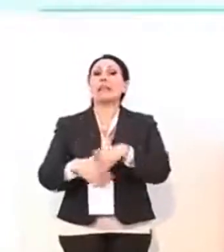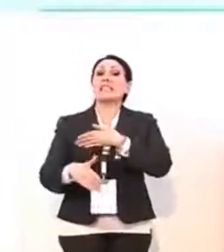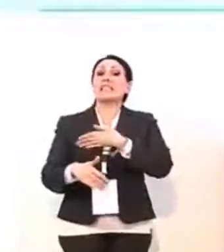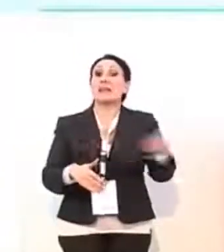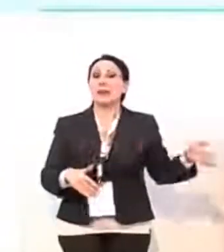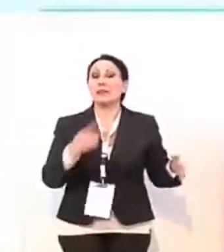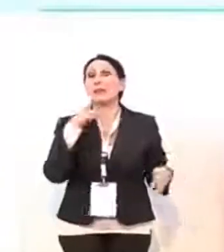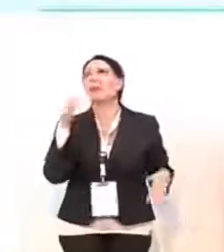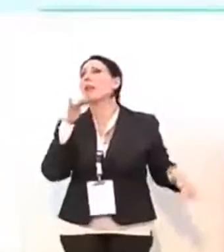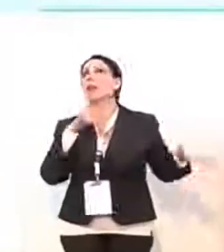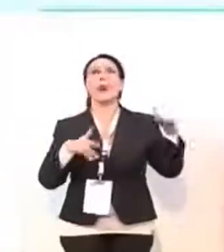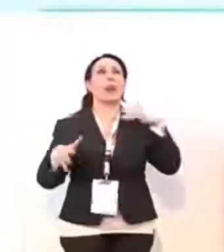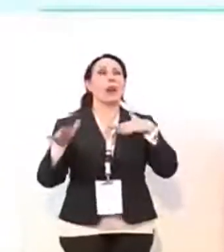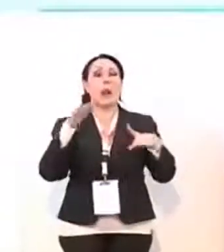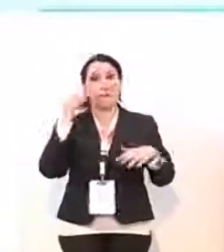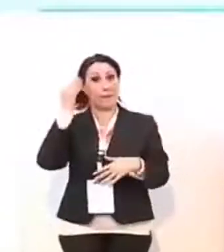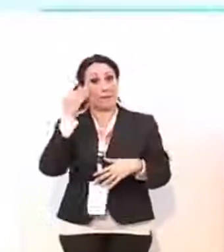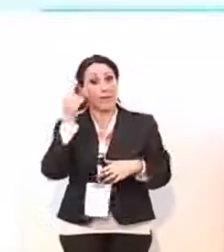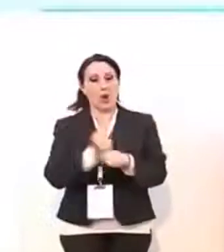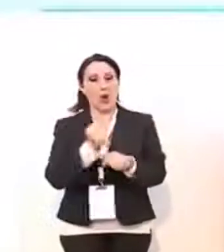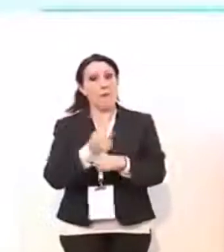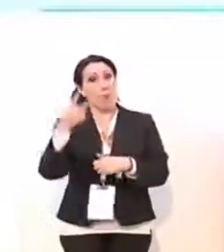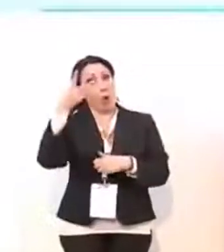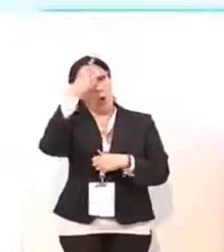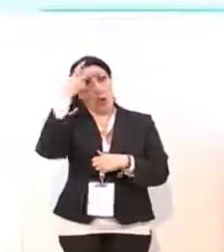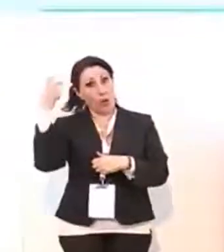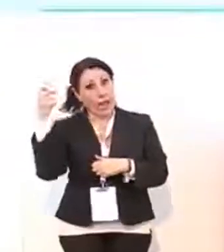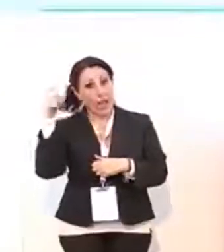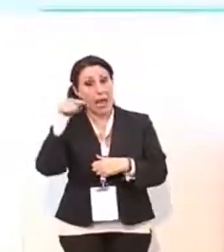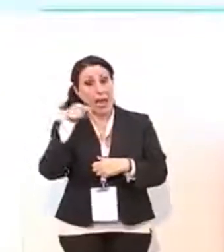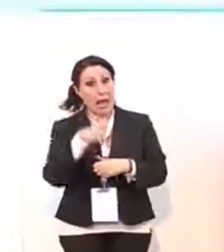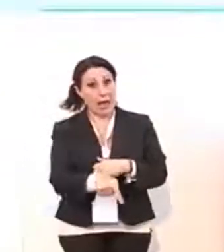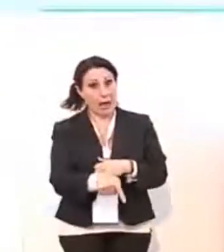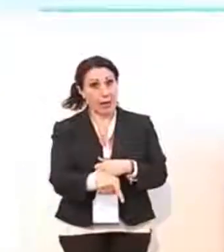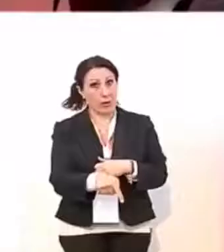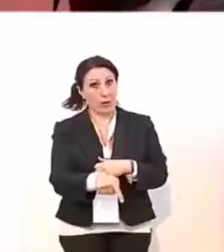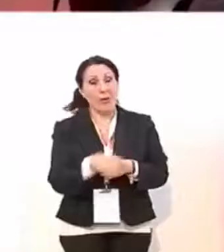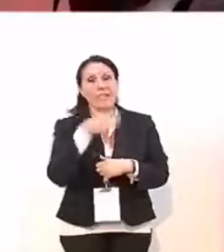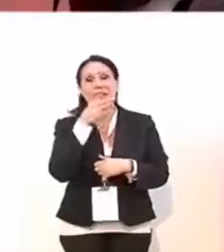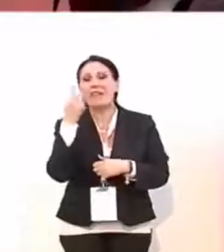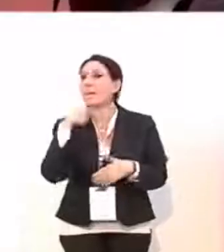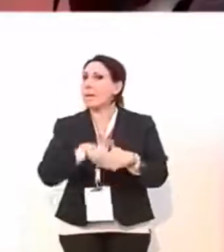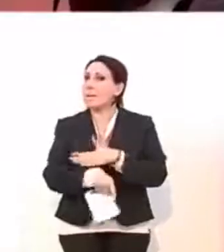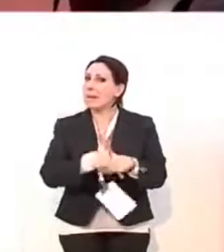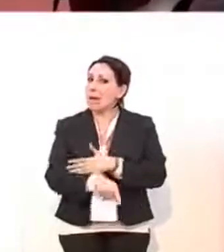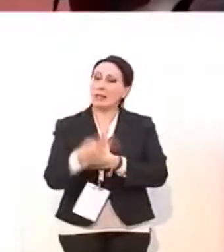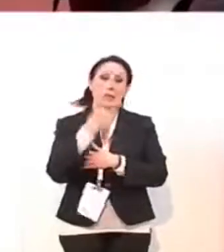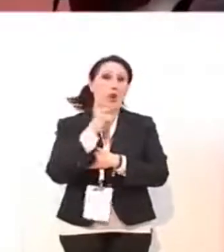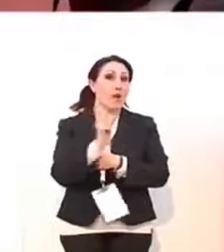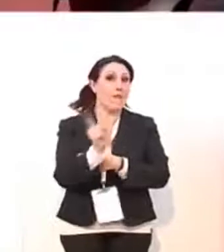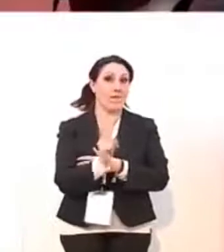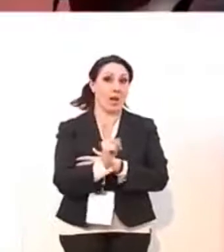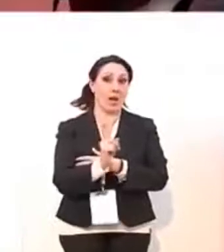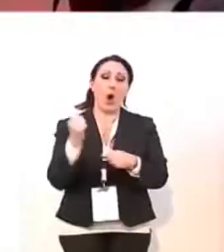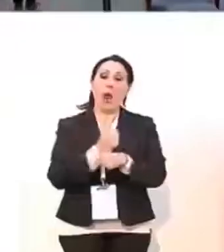distratti pensando che il lavoro nero, il lavoro del caporalato, riferiva agli immigrati. Ed è morta una donna